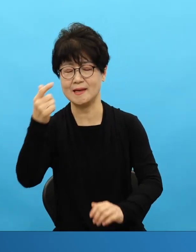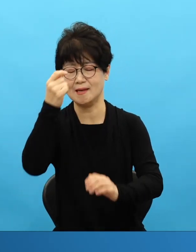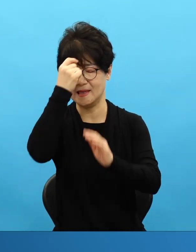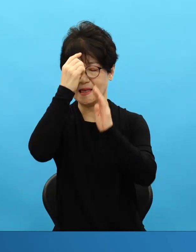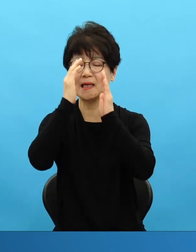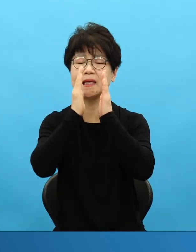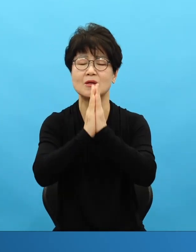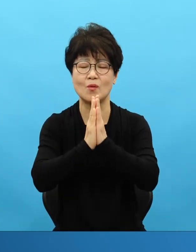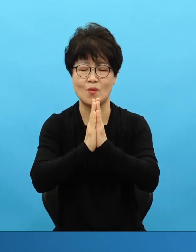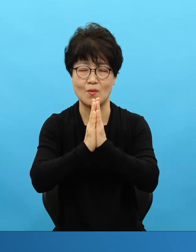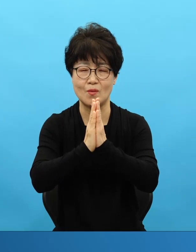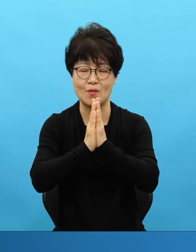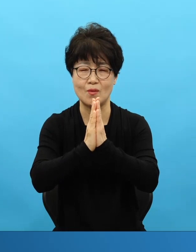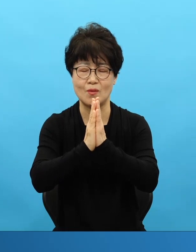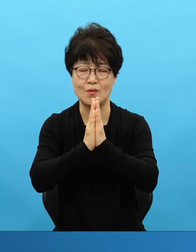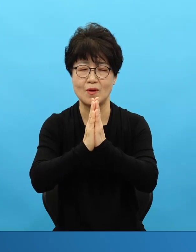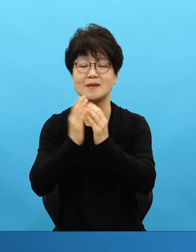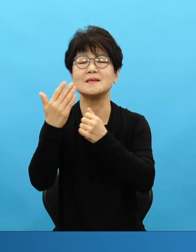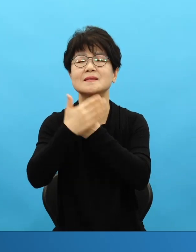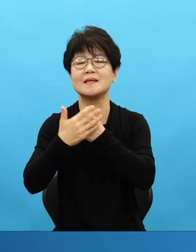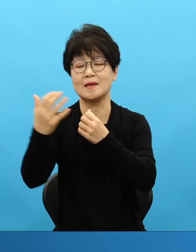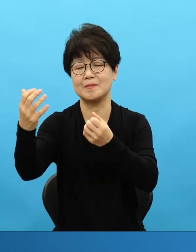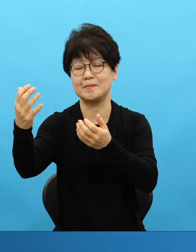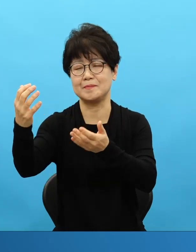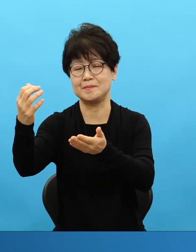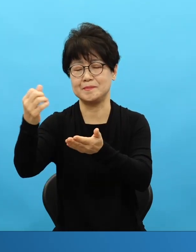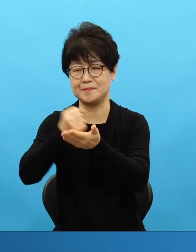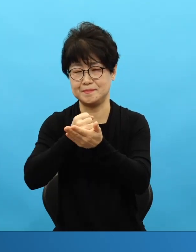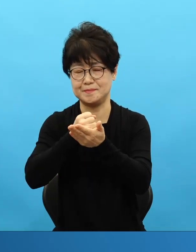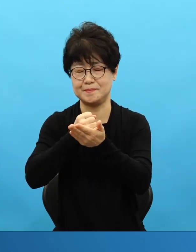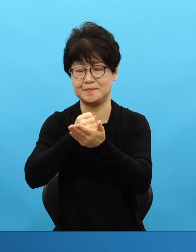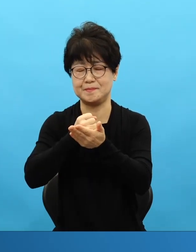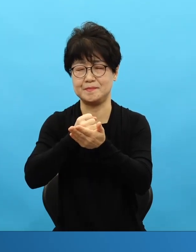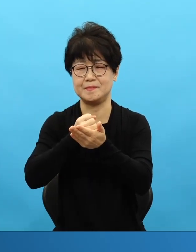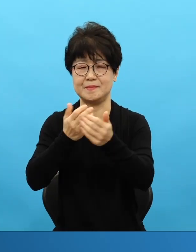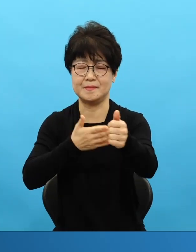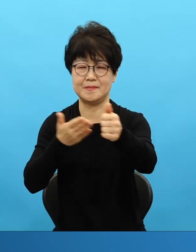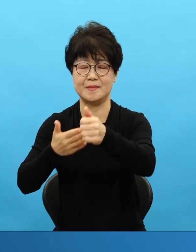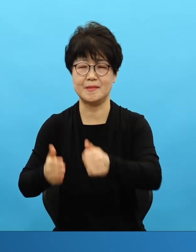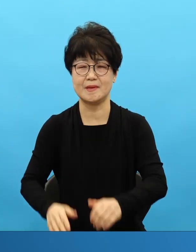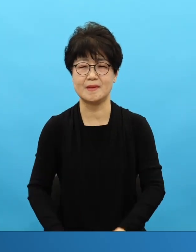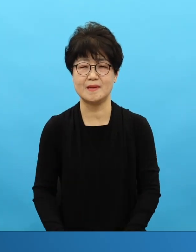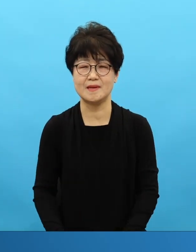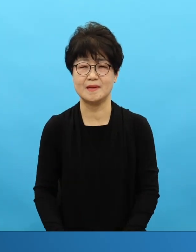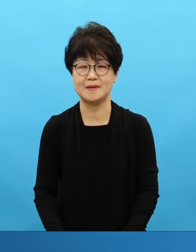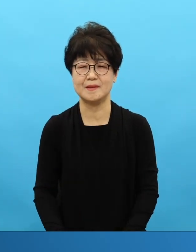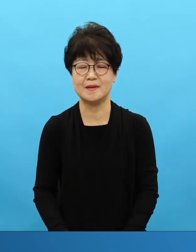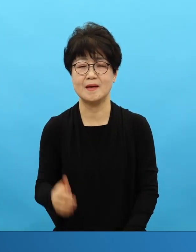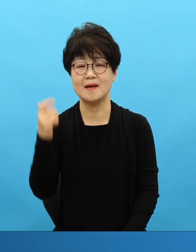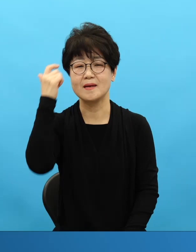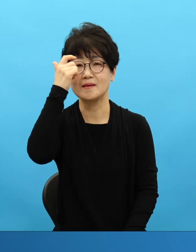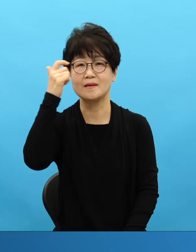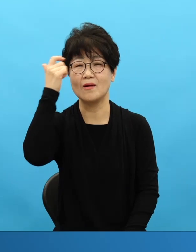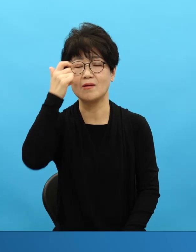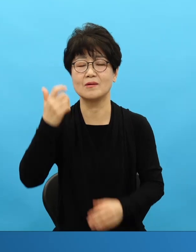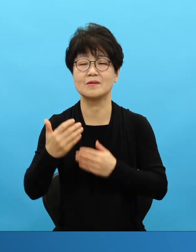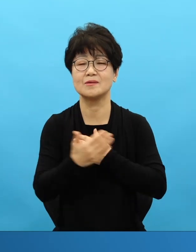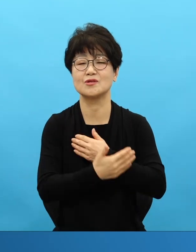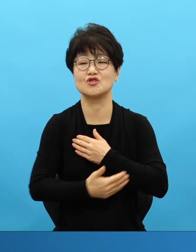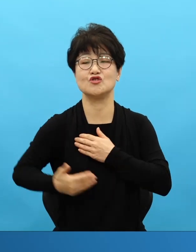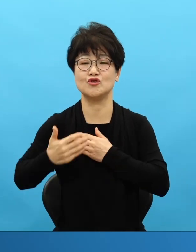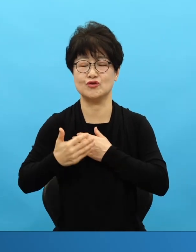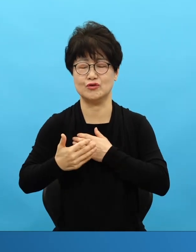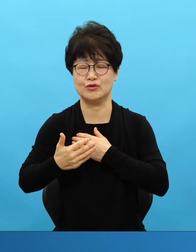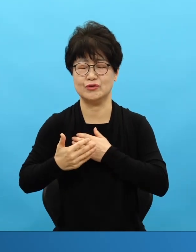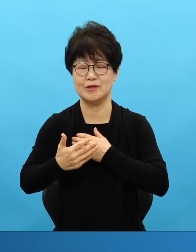Hold to this covenant today. Really pray all day long. Receive this grace. 오늘 여러분 영육 간에 건강한 하나님의